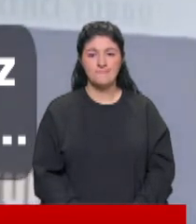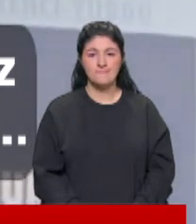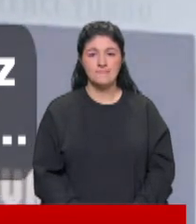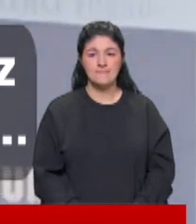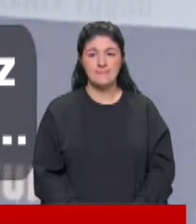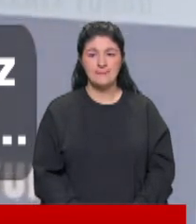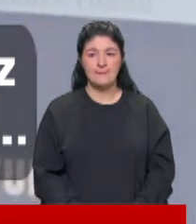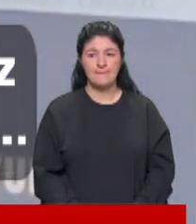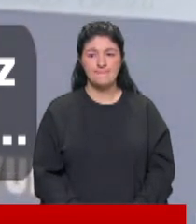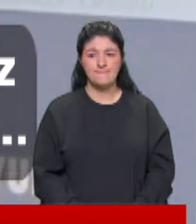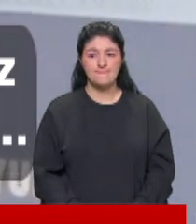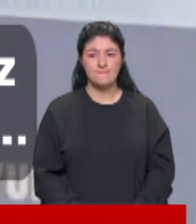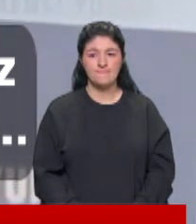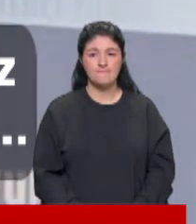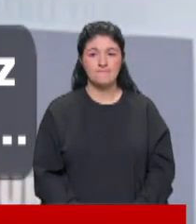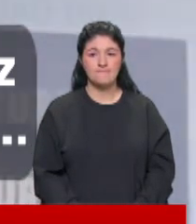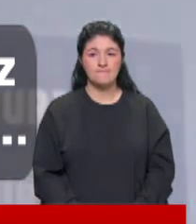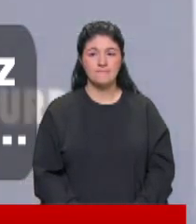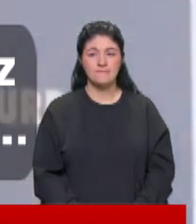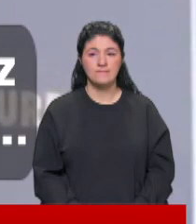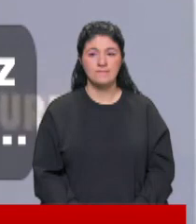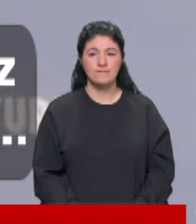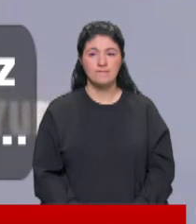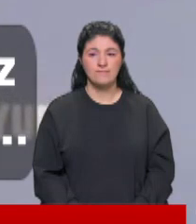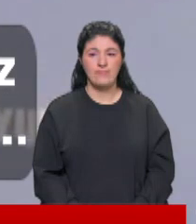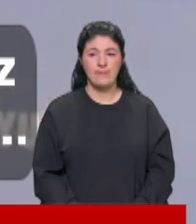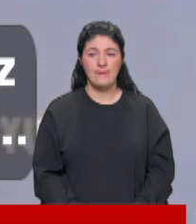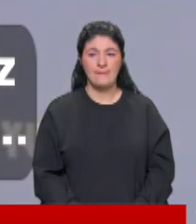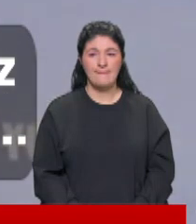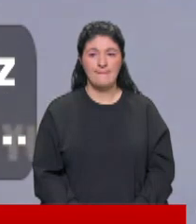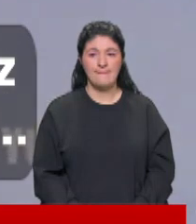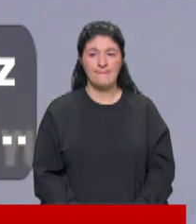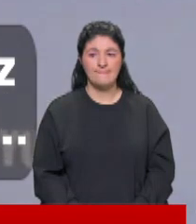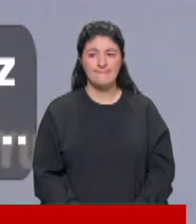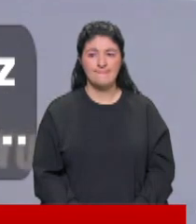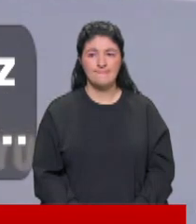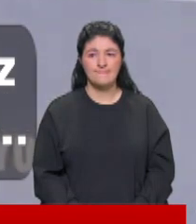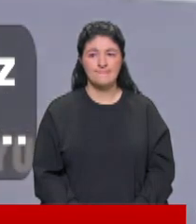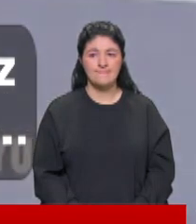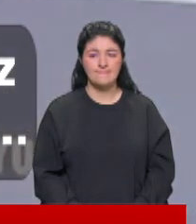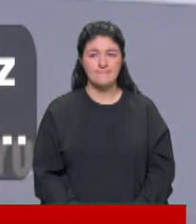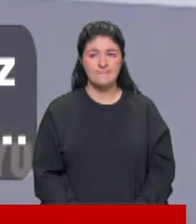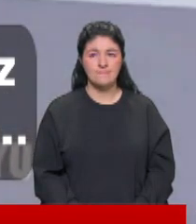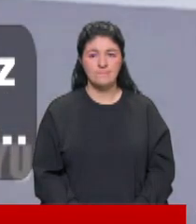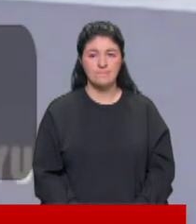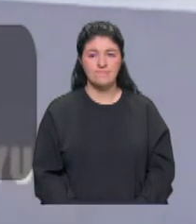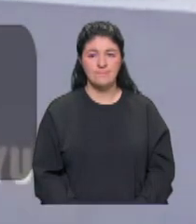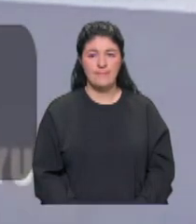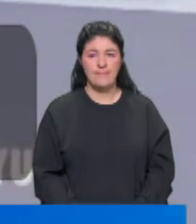hem vakit geçirebileceğiniz, hem rahmetli Zeren'in arkadaşı gibi